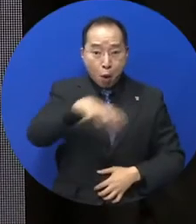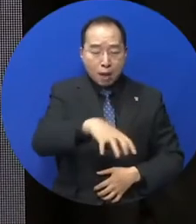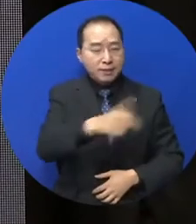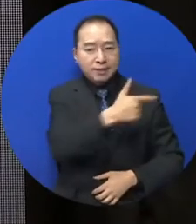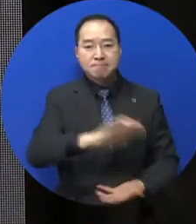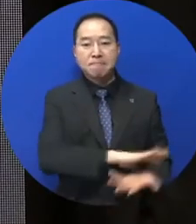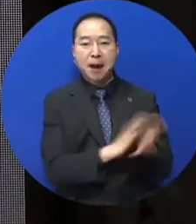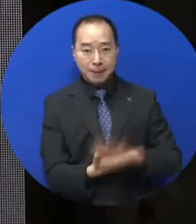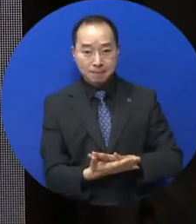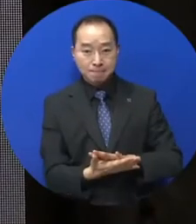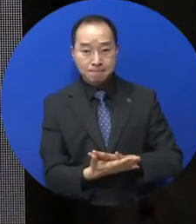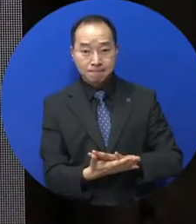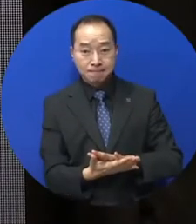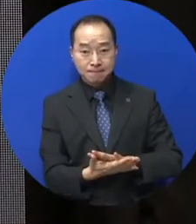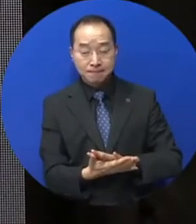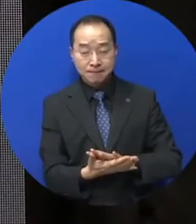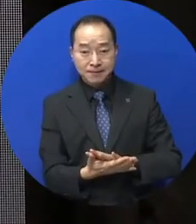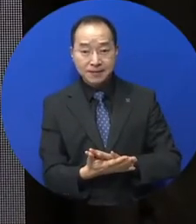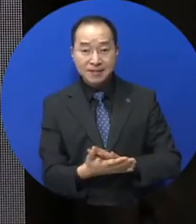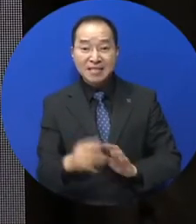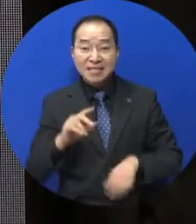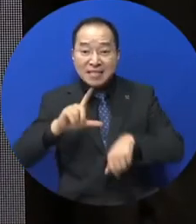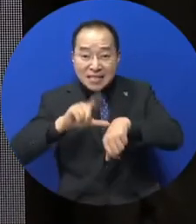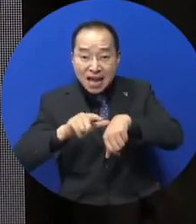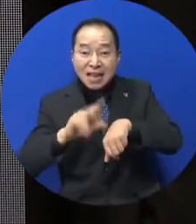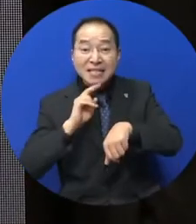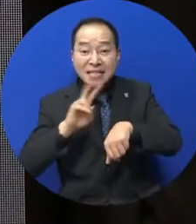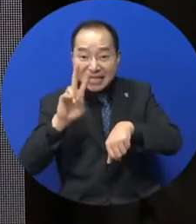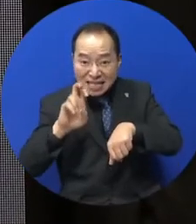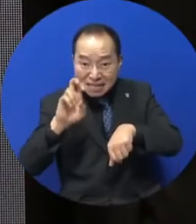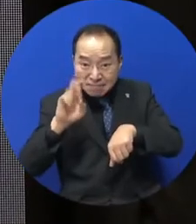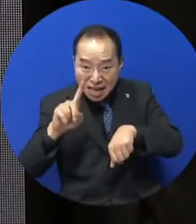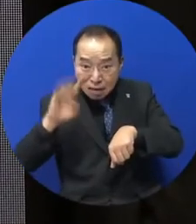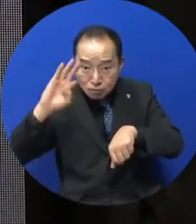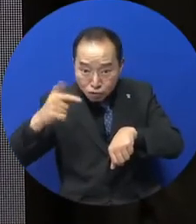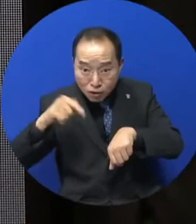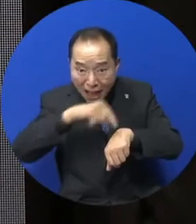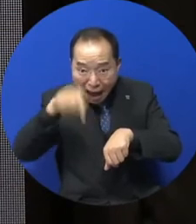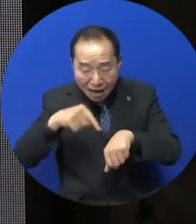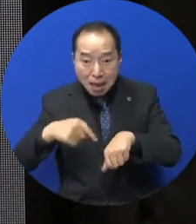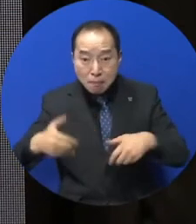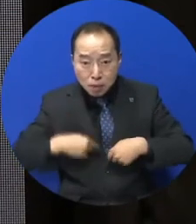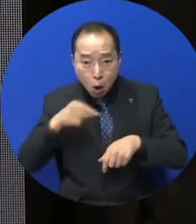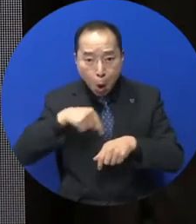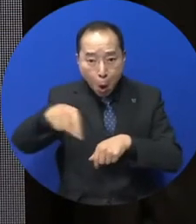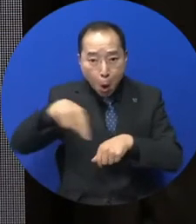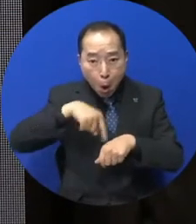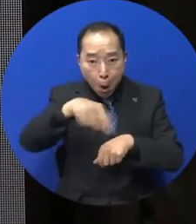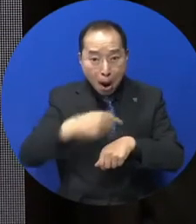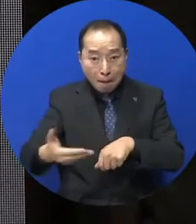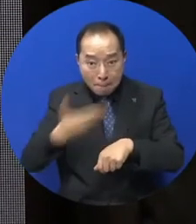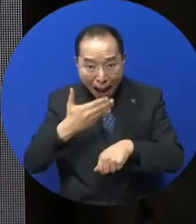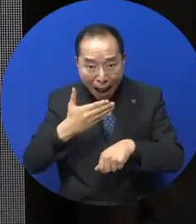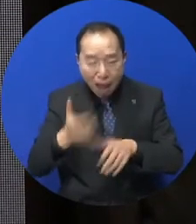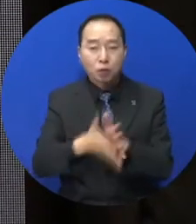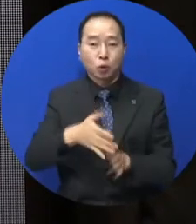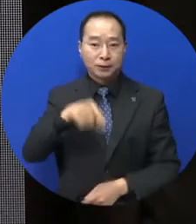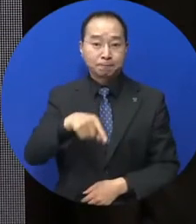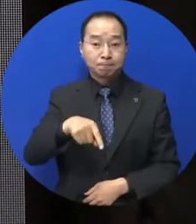대전환입니다. 21분 안에 내 삶에 필요한 모든 것을 해결할 수 있는 컴팩트 도시가 바로